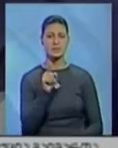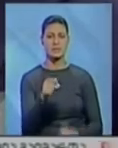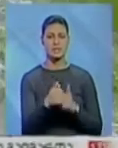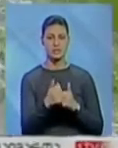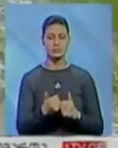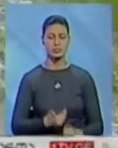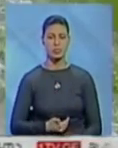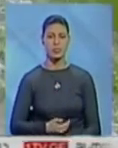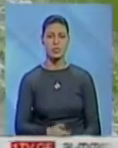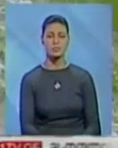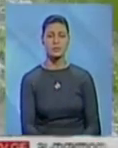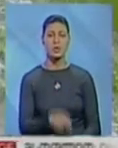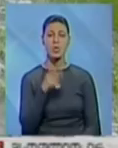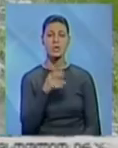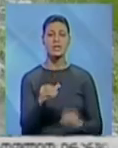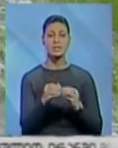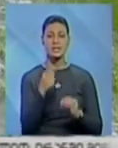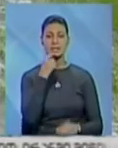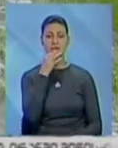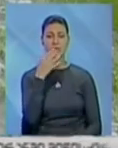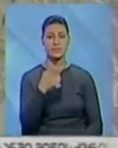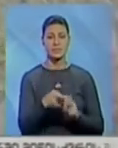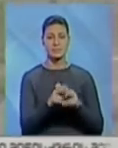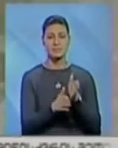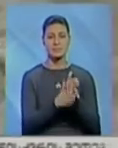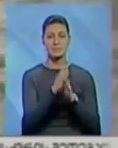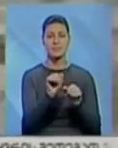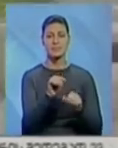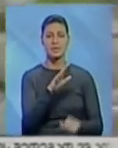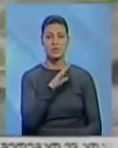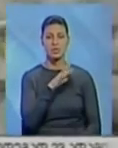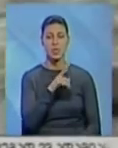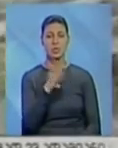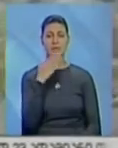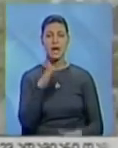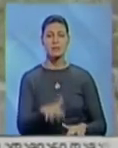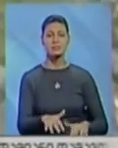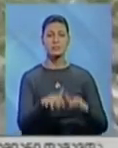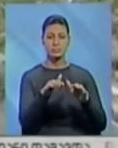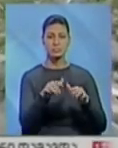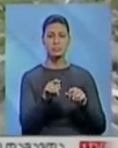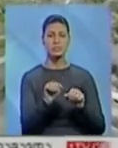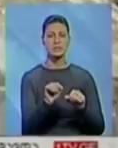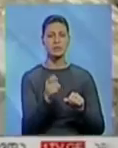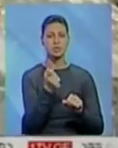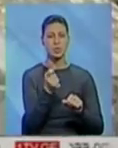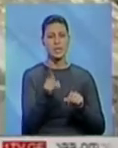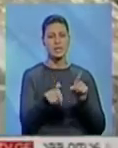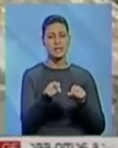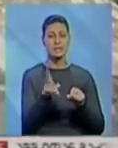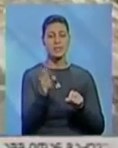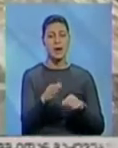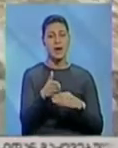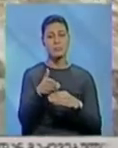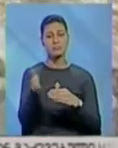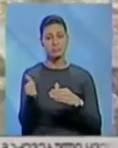ცხოვრობთ. 2010 წლის შემდეგ ეს ჯებირი, რომელიც მდინარე მტკვარზე გაკეთდა, დატბორვისგან რამდენიმე ოჯახს იცავს. თუმცა ეს მცირე